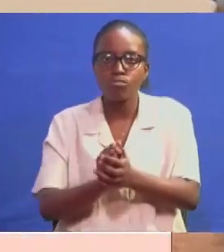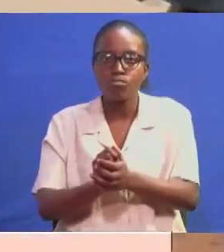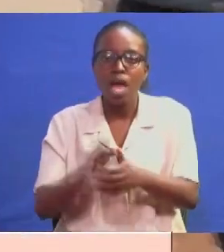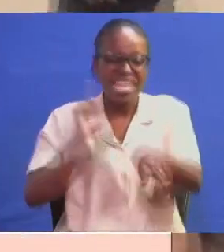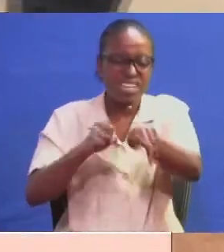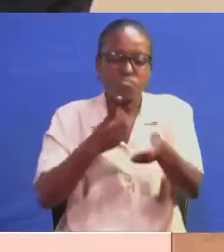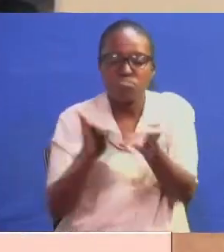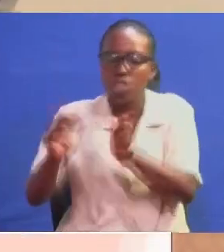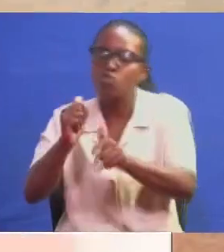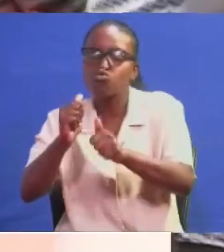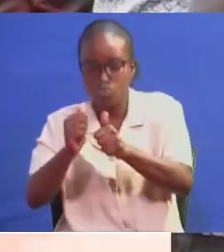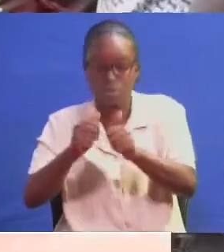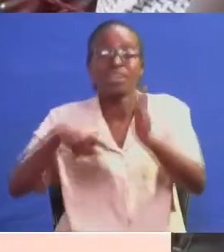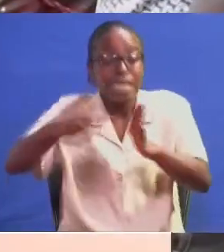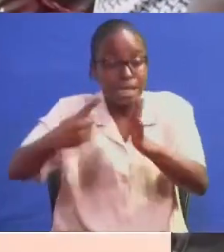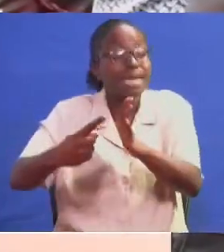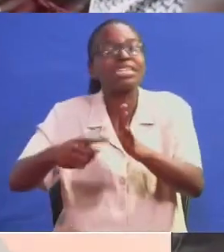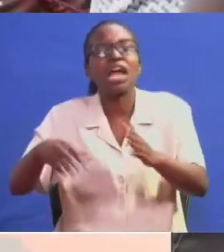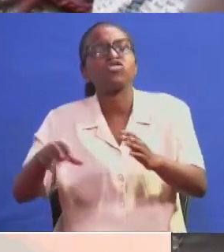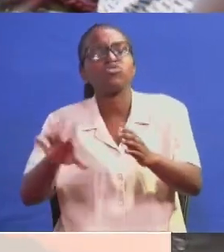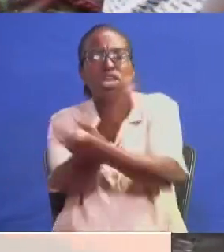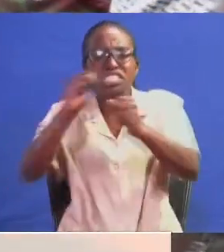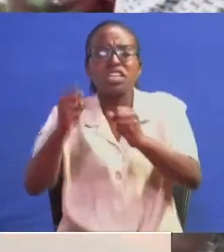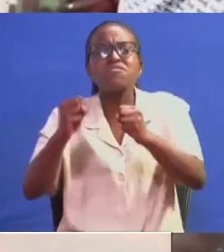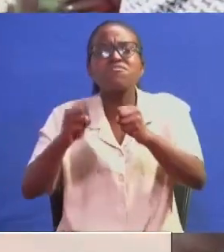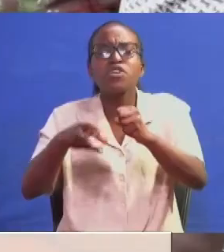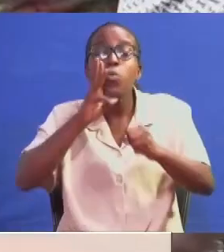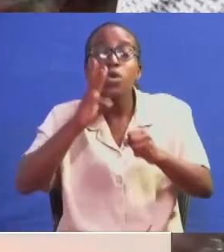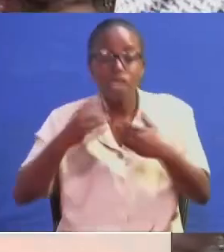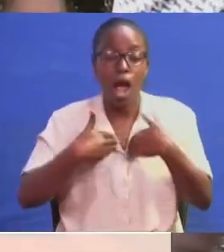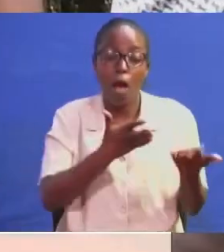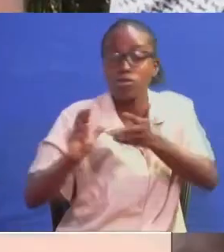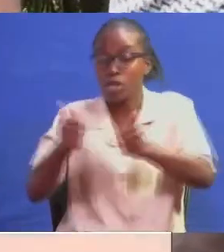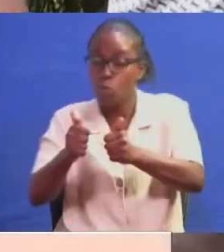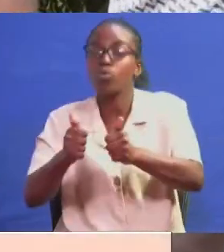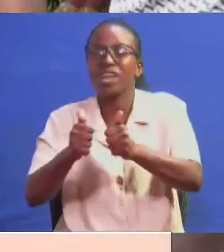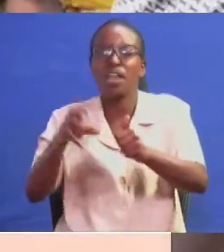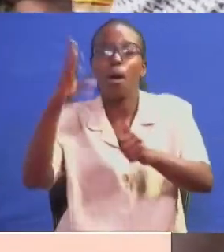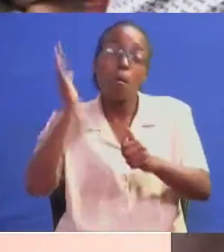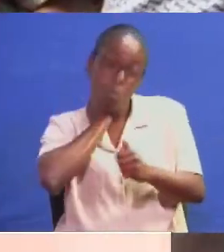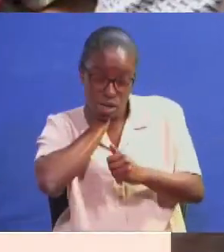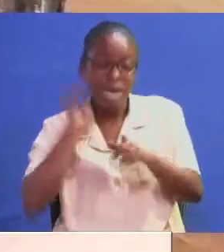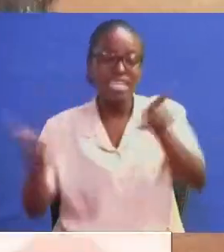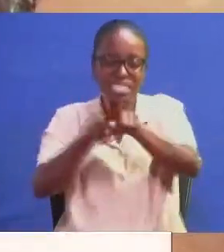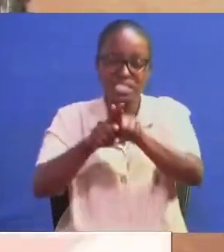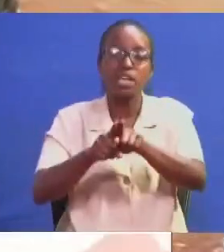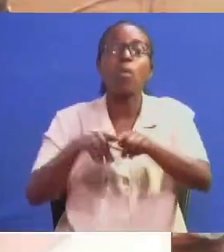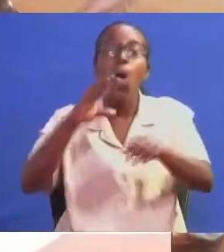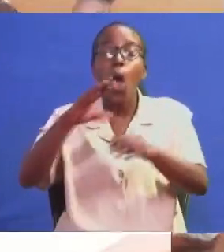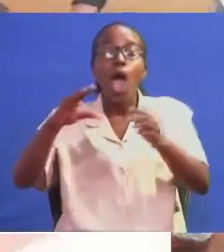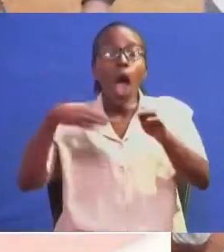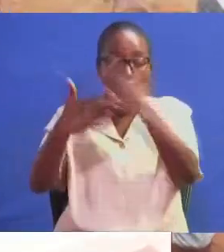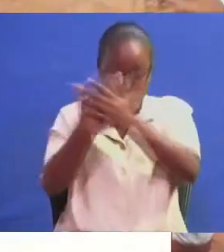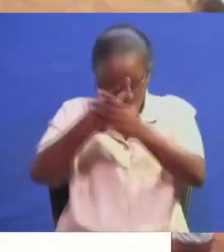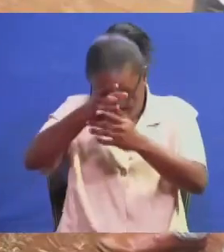Meneja mkuu wa kampuni ya maji na usalama wa maji ya Murang'a Muwasco Daniel Nganga alieleza kuwa shughuli za jamii ya Nginda zilikuwa